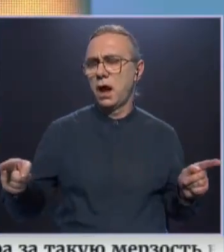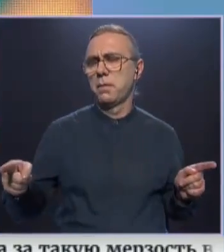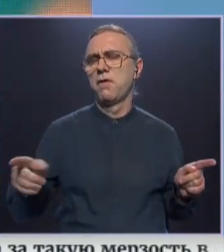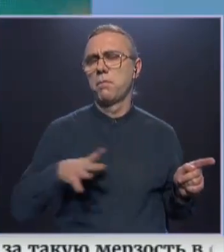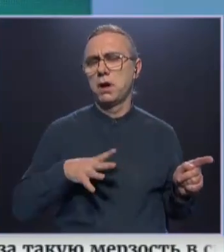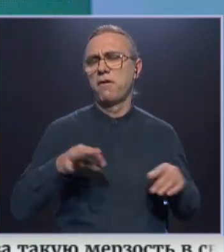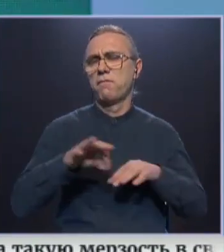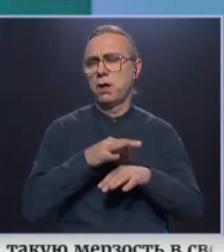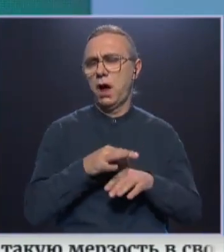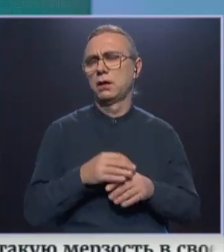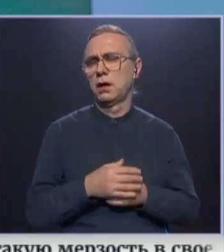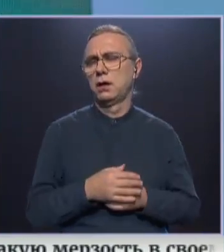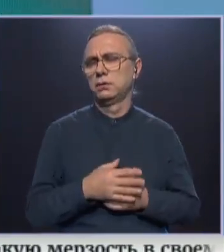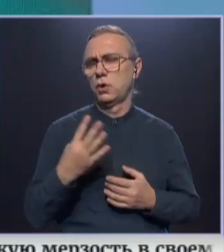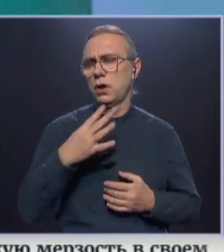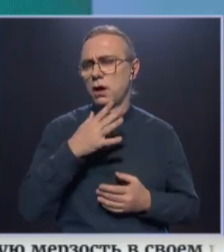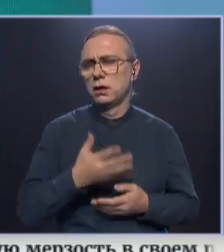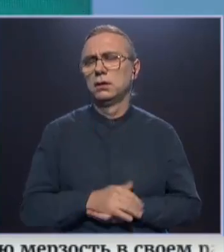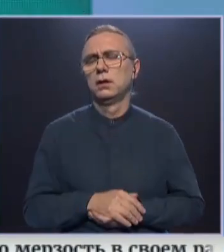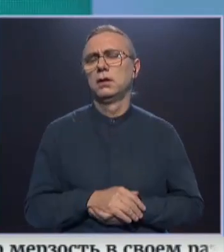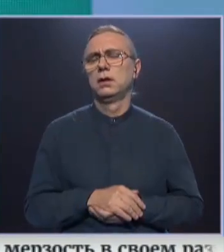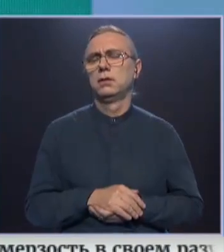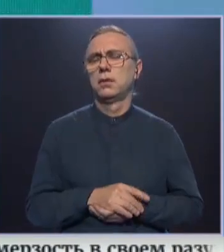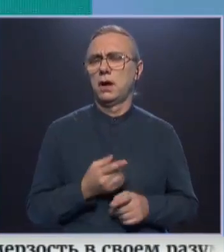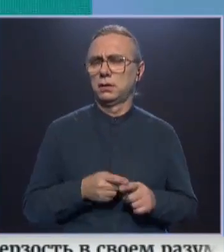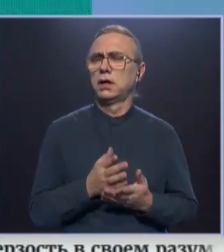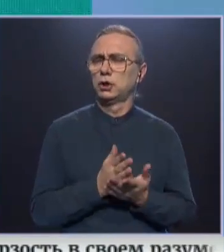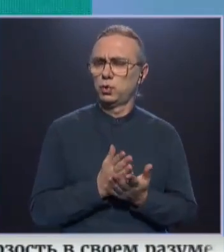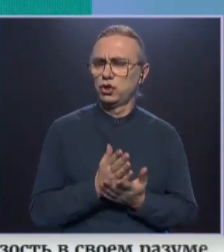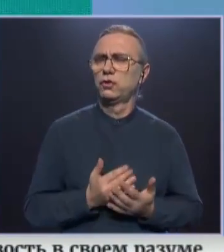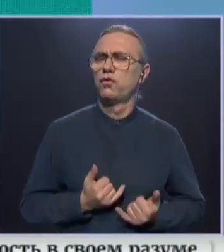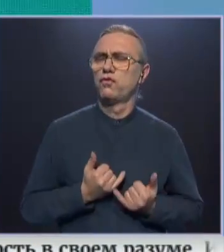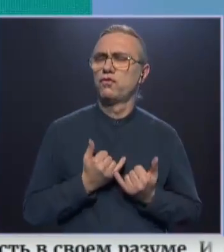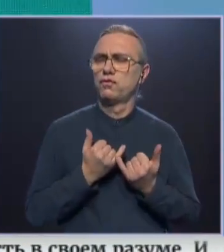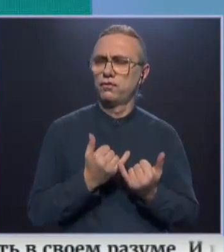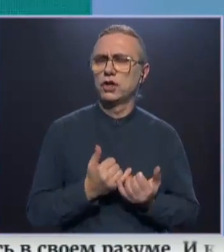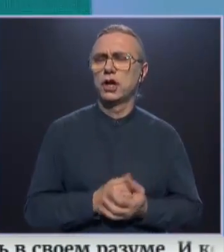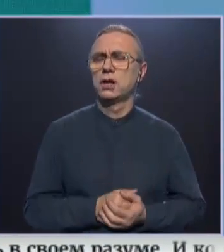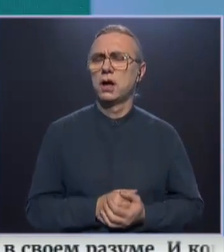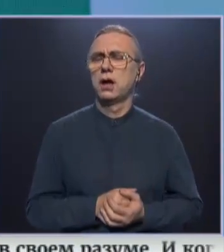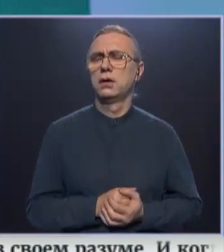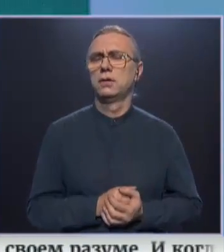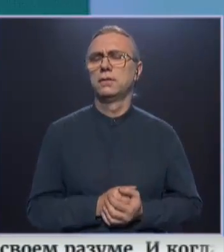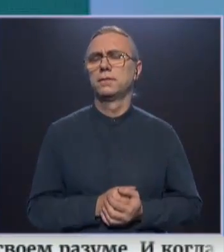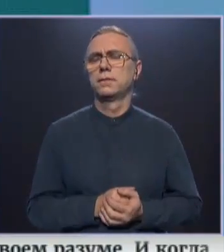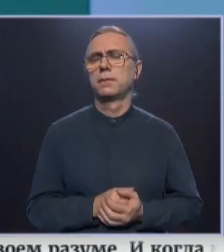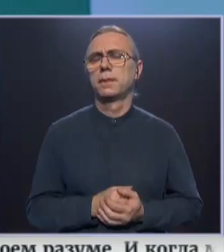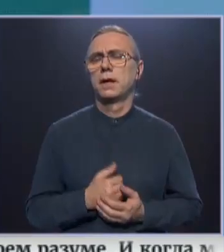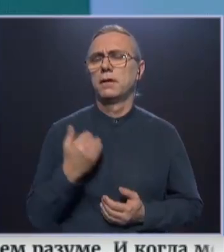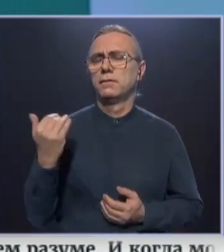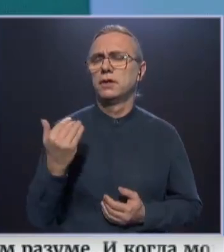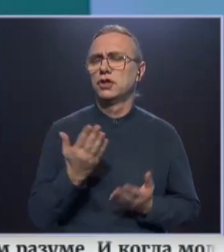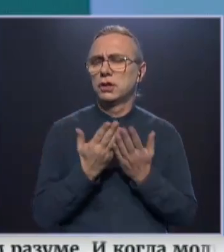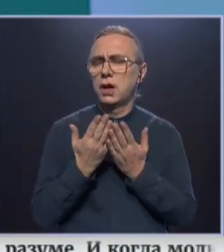уважения. Читайте псалтырь. Вы читали канон мученику Ару, я так понял, но